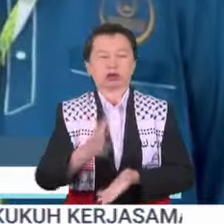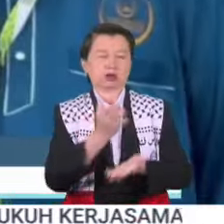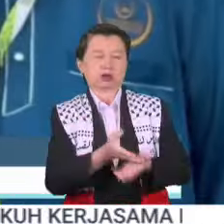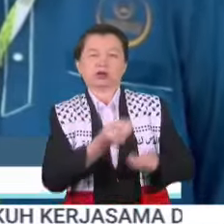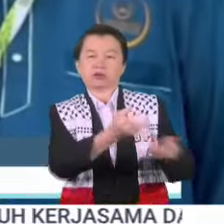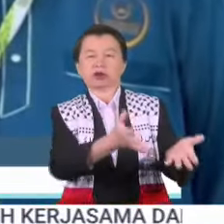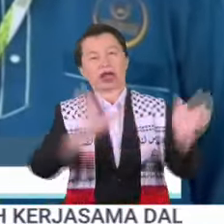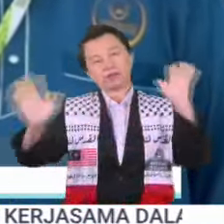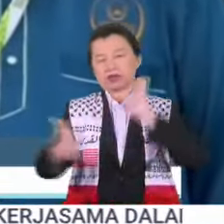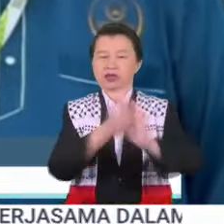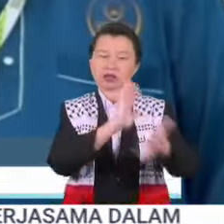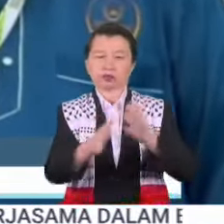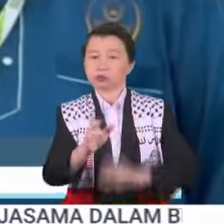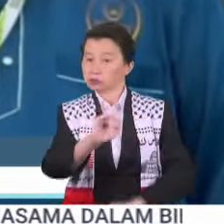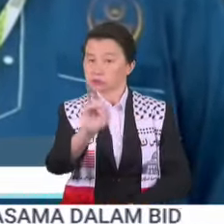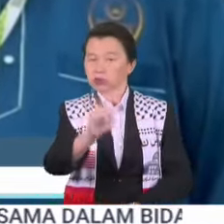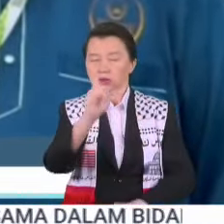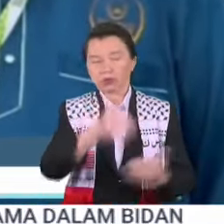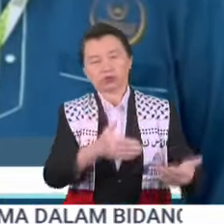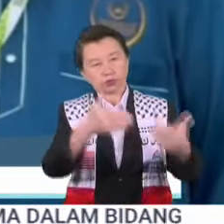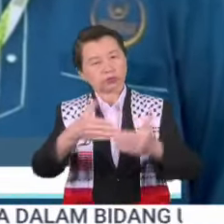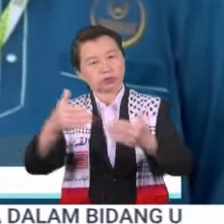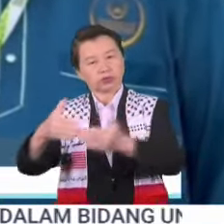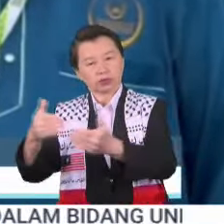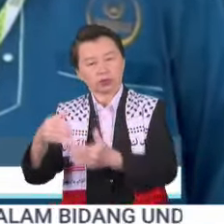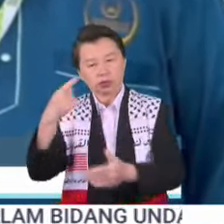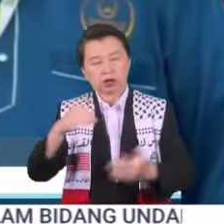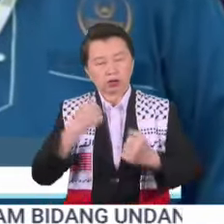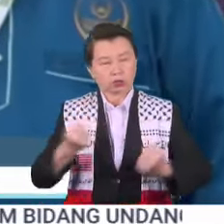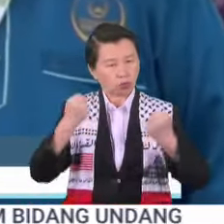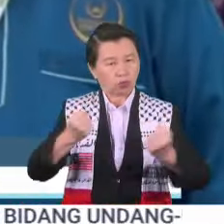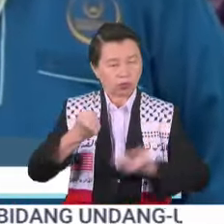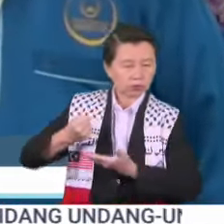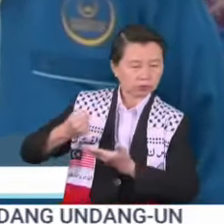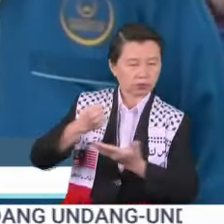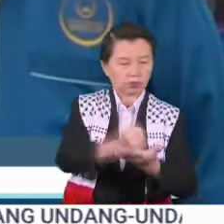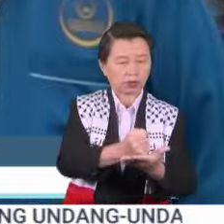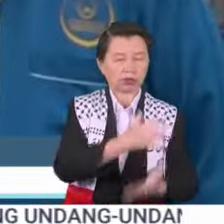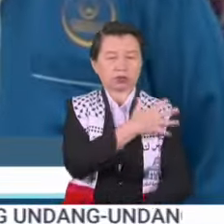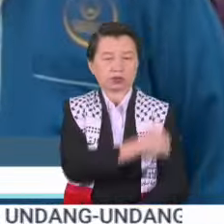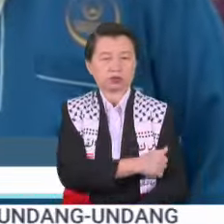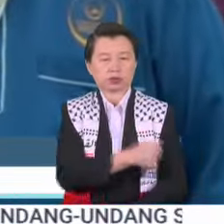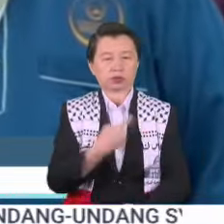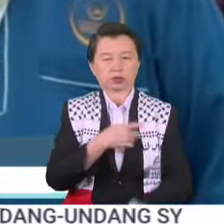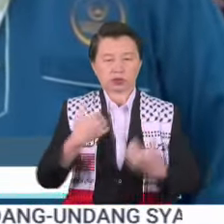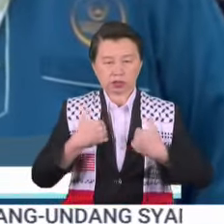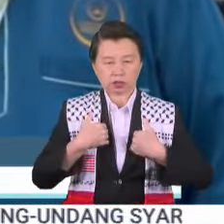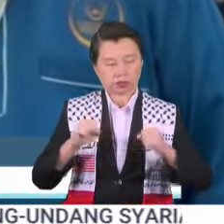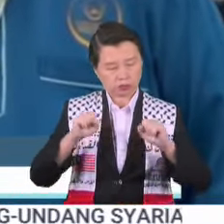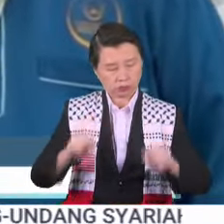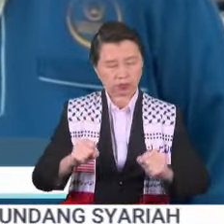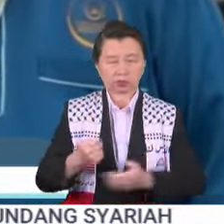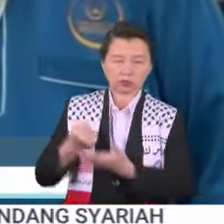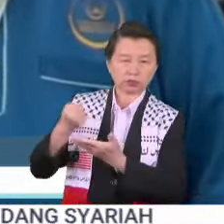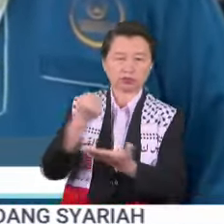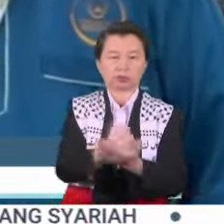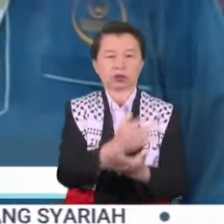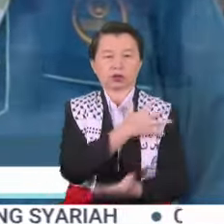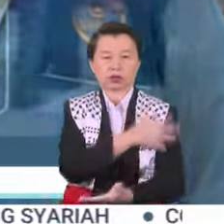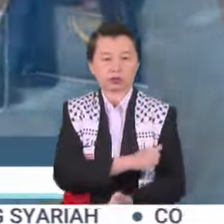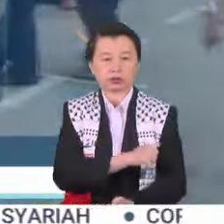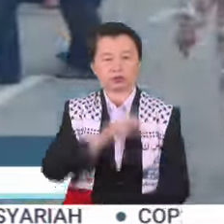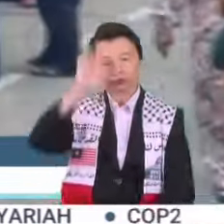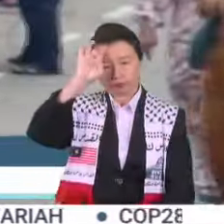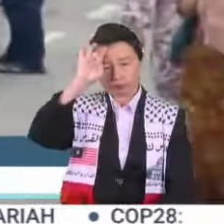berterusan. Bagaimana kita ada keazaman yang kuat untuk membantu, selama mana kita ada kemampuan kita bantu.